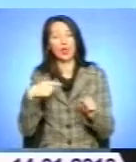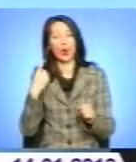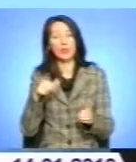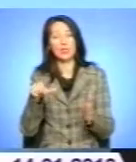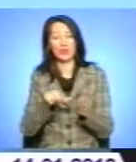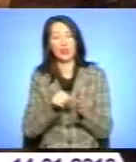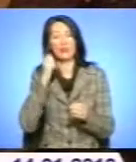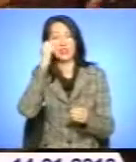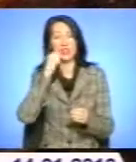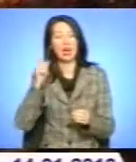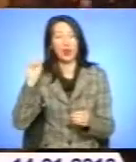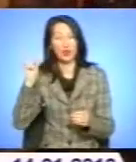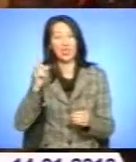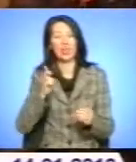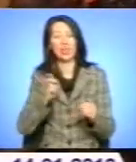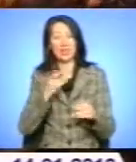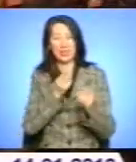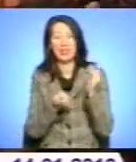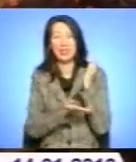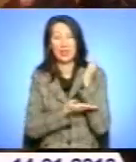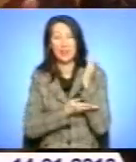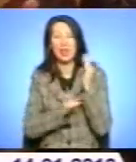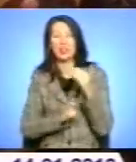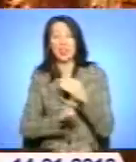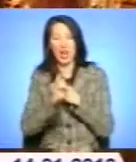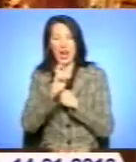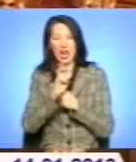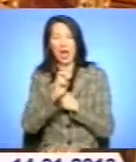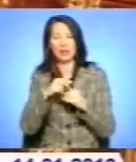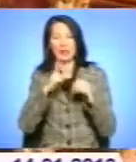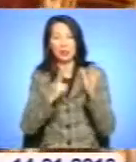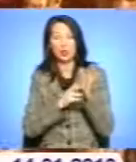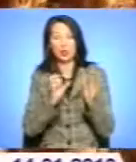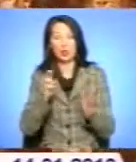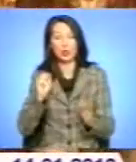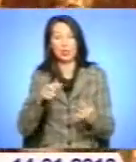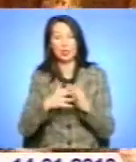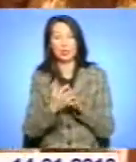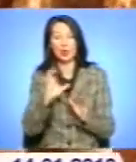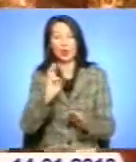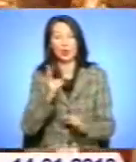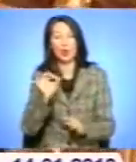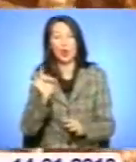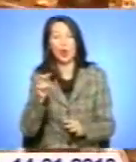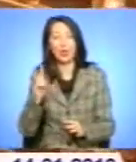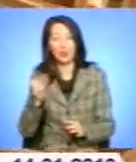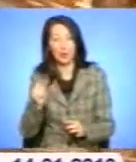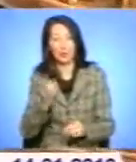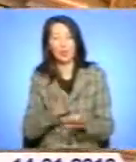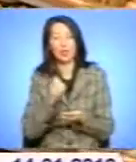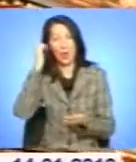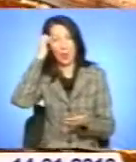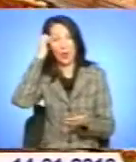відвідав старовинний дерев'яний храм 17 століття у селі Скорики Підволочиського району, який є пам'яткою архітектури національного